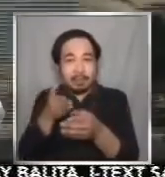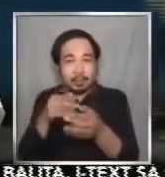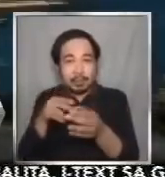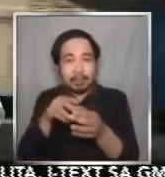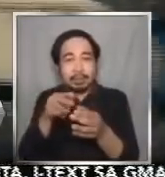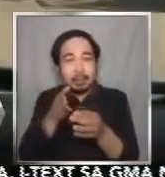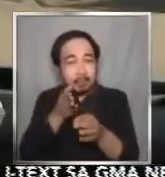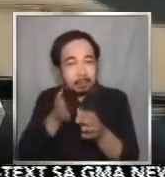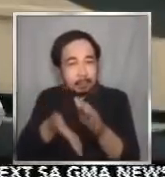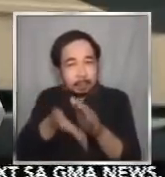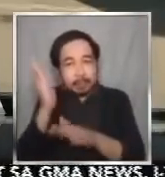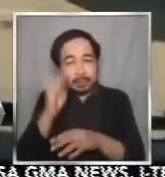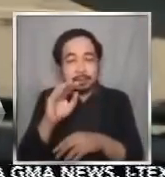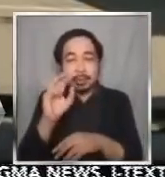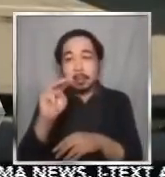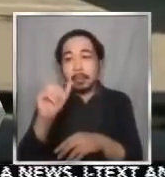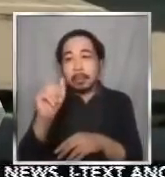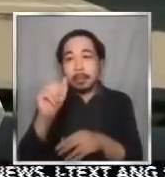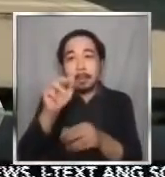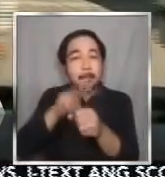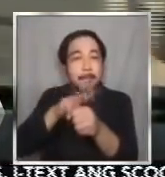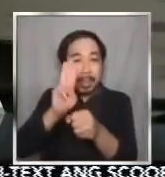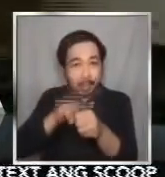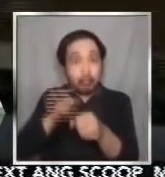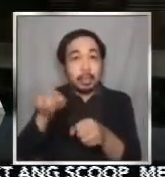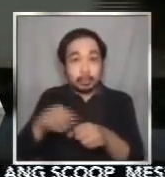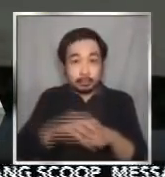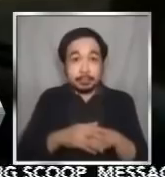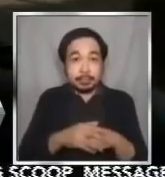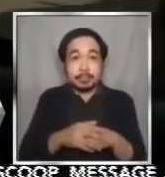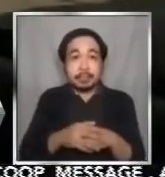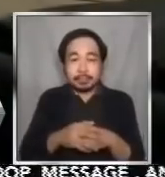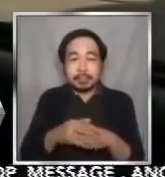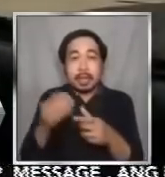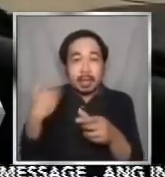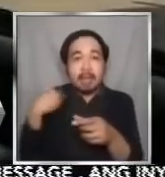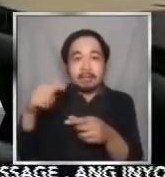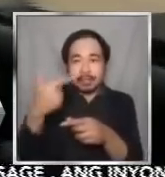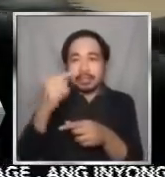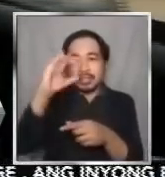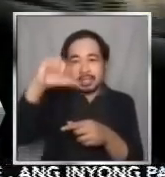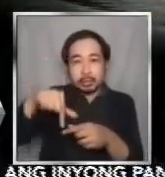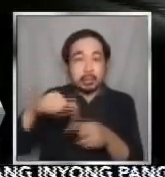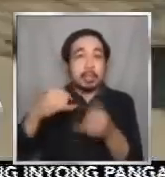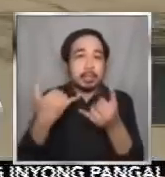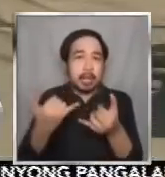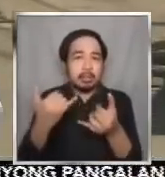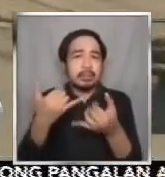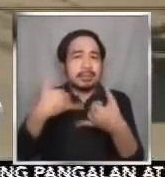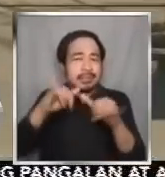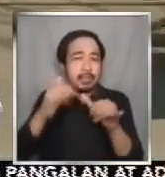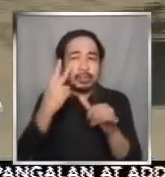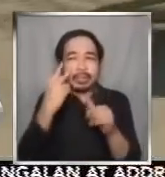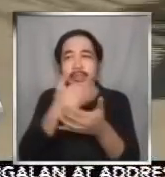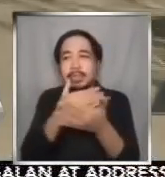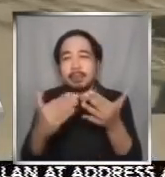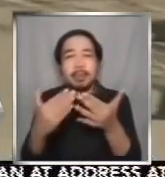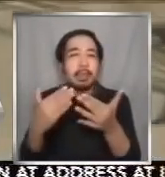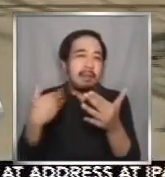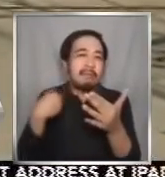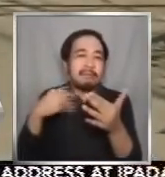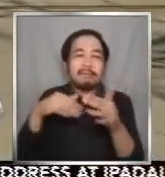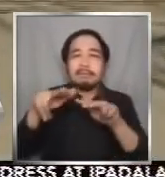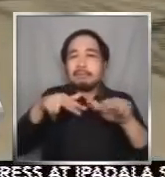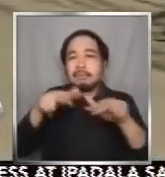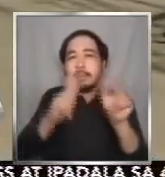rin. Gaya sa Metro Manila, marami ang sasakyan sa kalsada. Balik na rin ang naglalako sa labas. Pero sa boundary ng